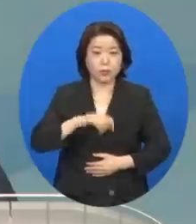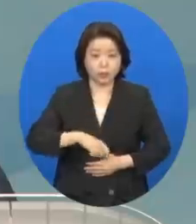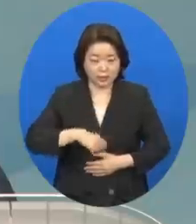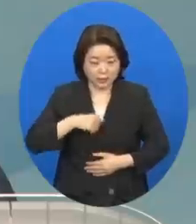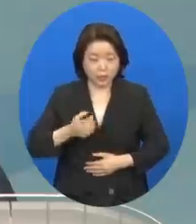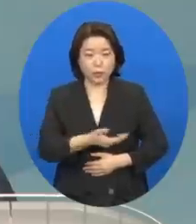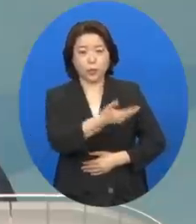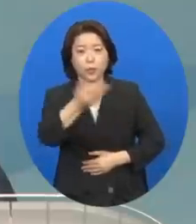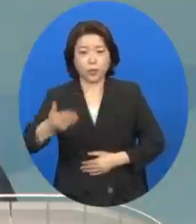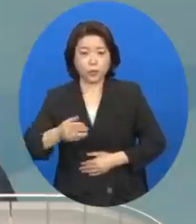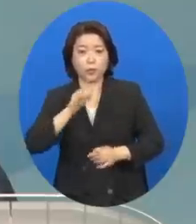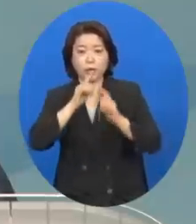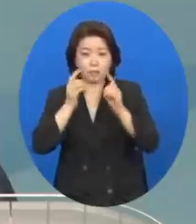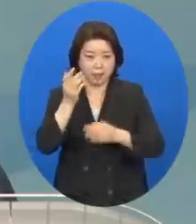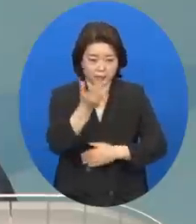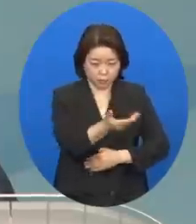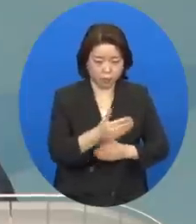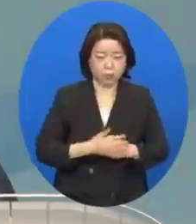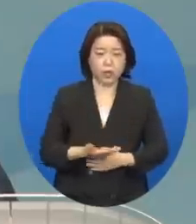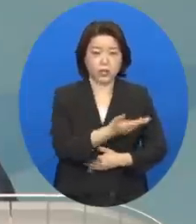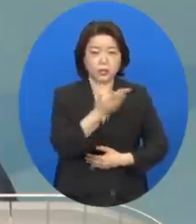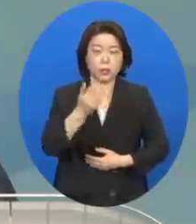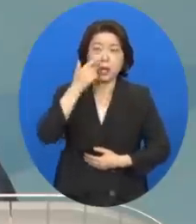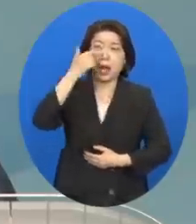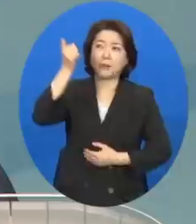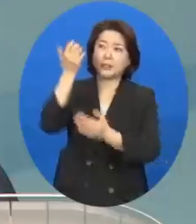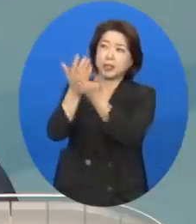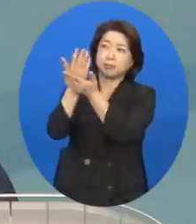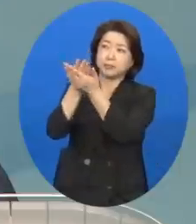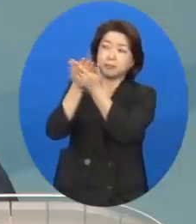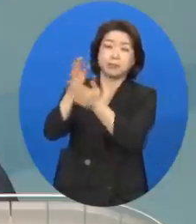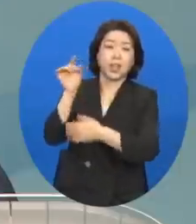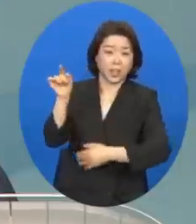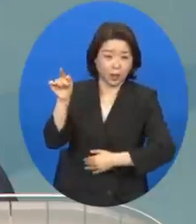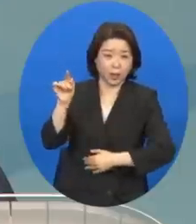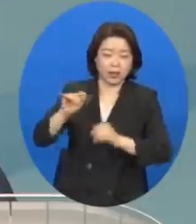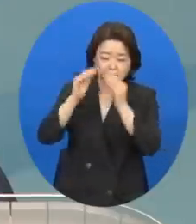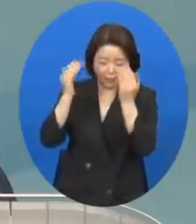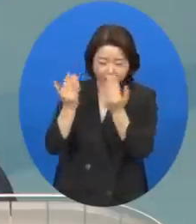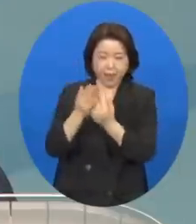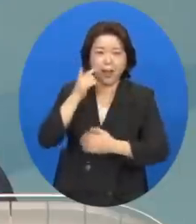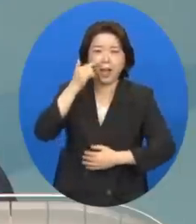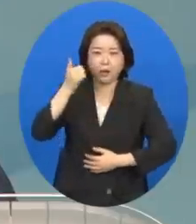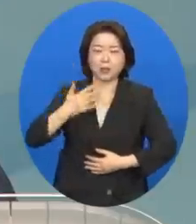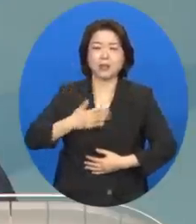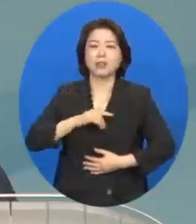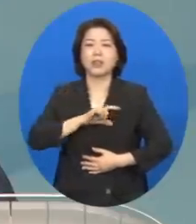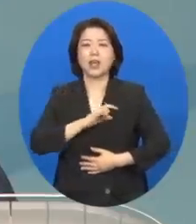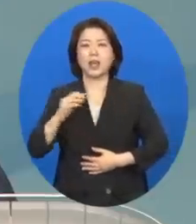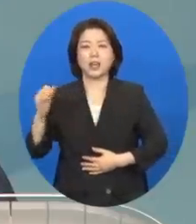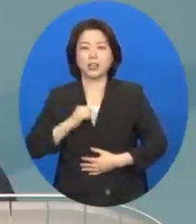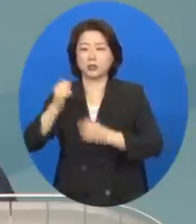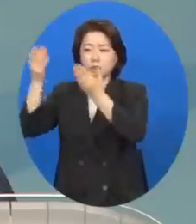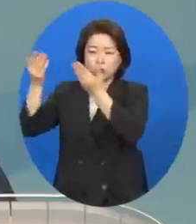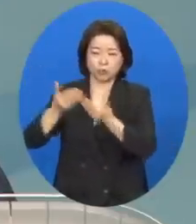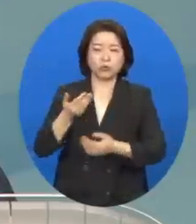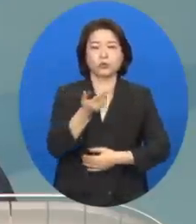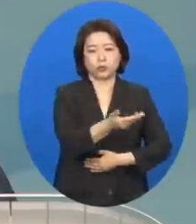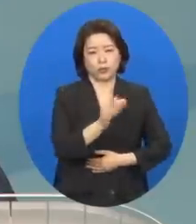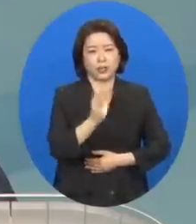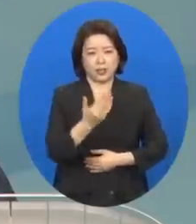진정으로 너에게 말한다. 너희가 아버지께 구하는 것은 무엇이나 아버지께서 내 이름으로 주실